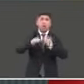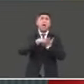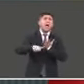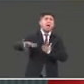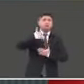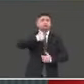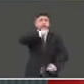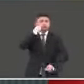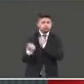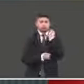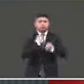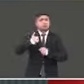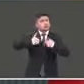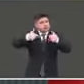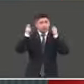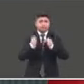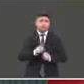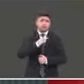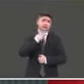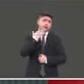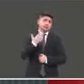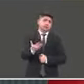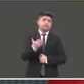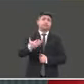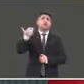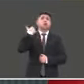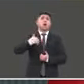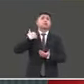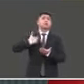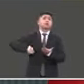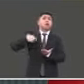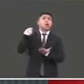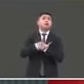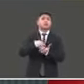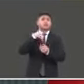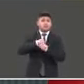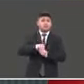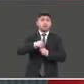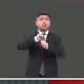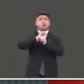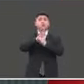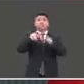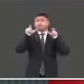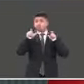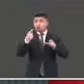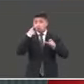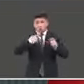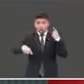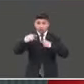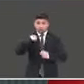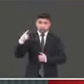türlü gayreti gösterdik kamu yatırımlarını salgın tedbirlerine riayet eder